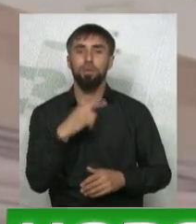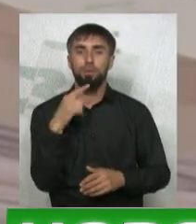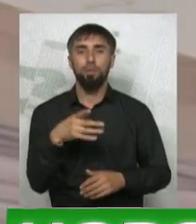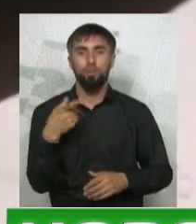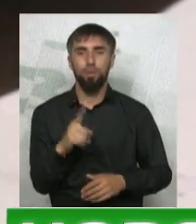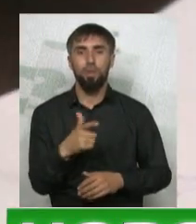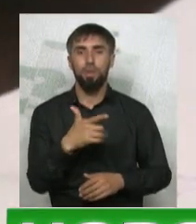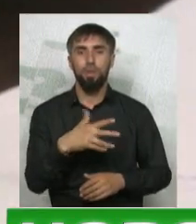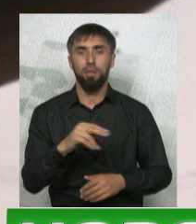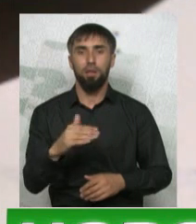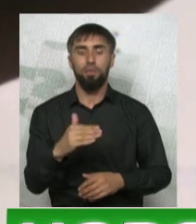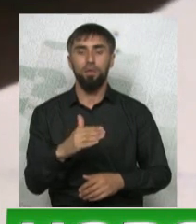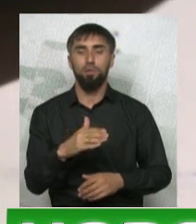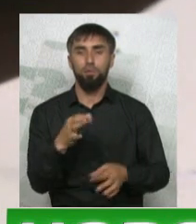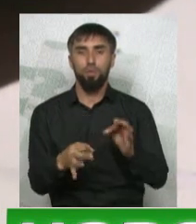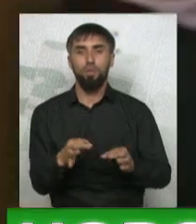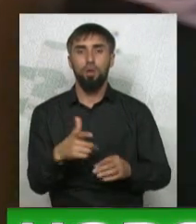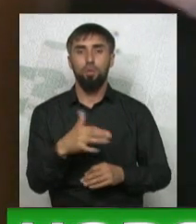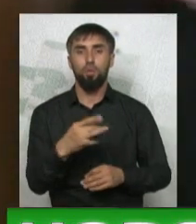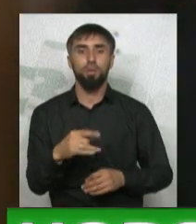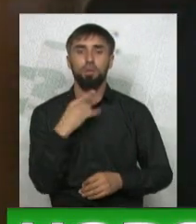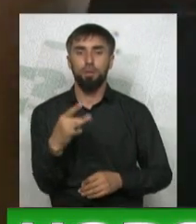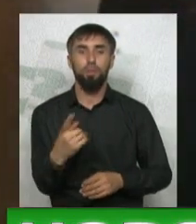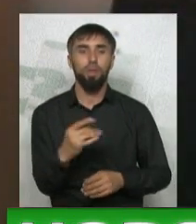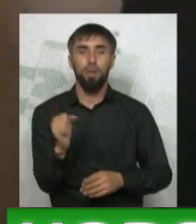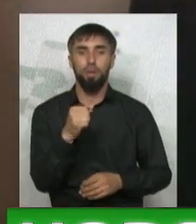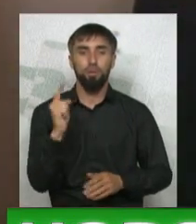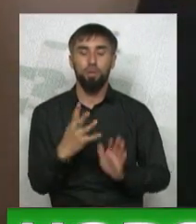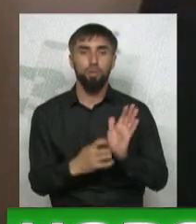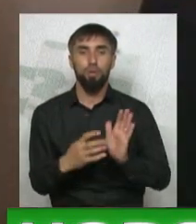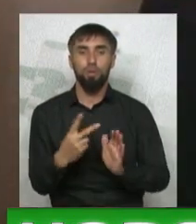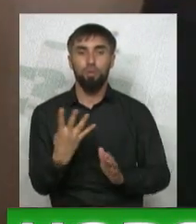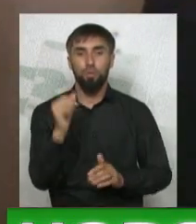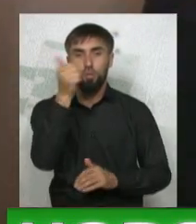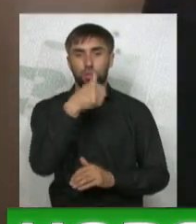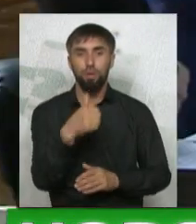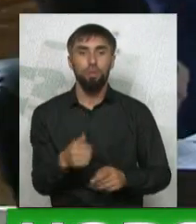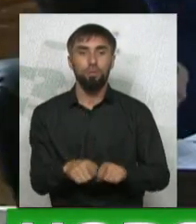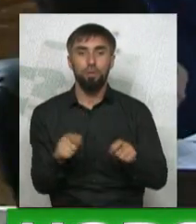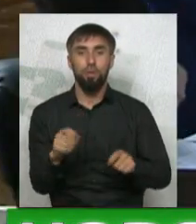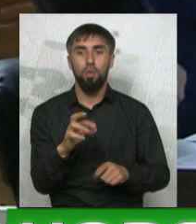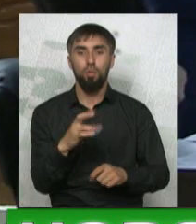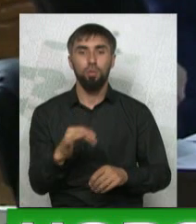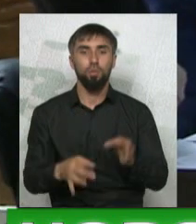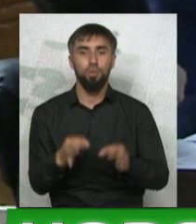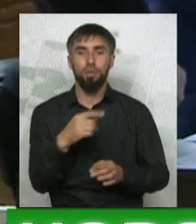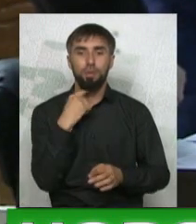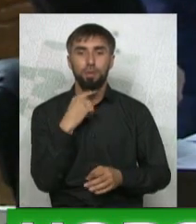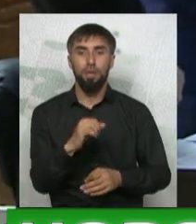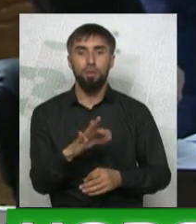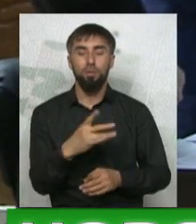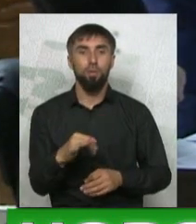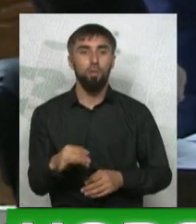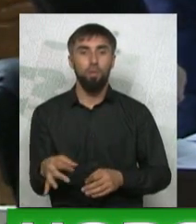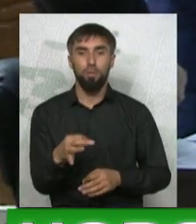единый главный суд для всей горской Республики 1 августа 1924 года образован Областной суд ингушская автономной